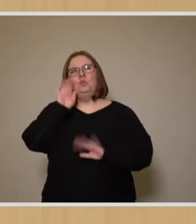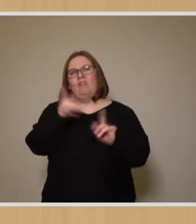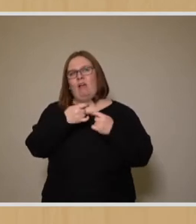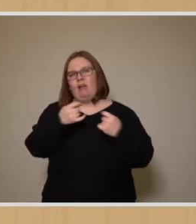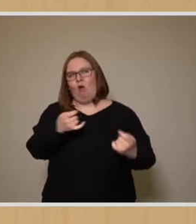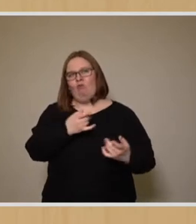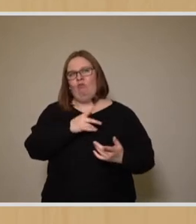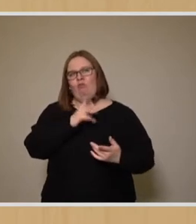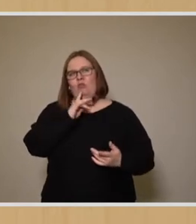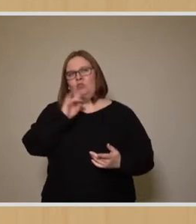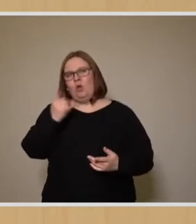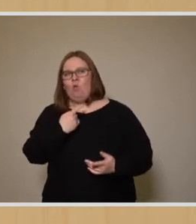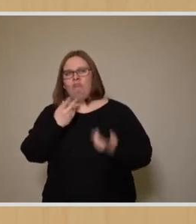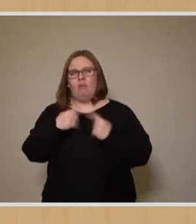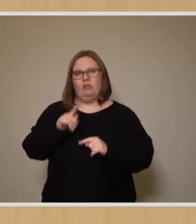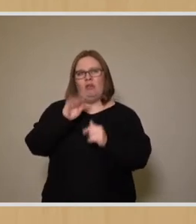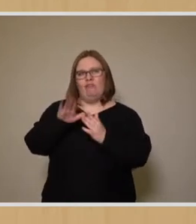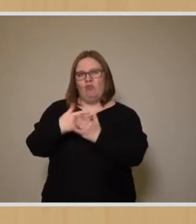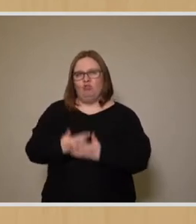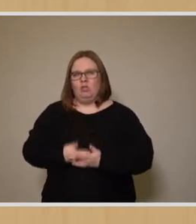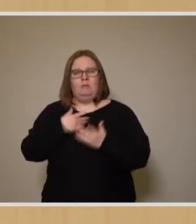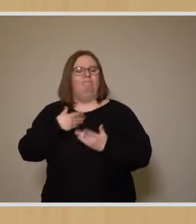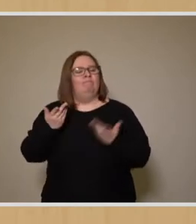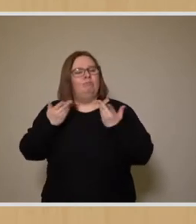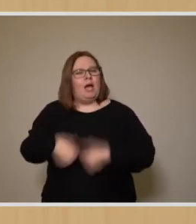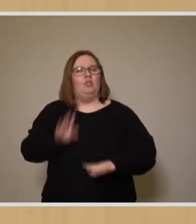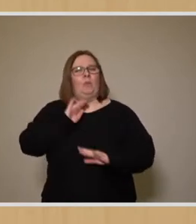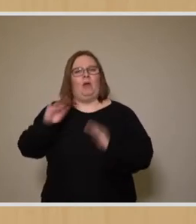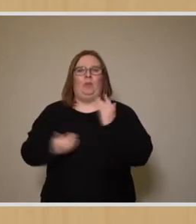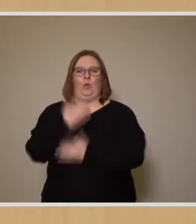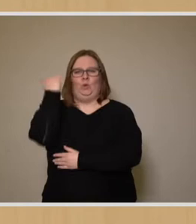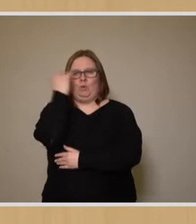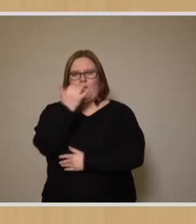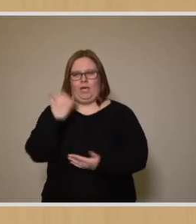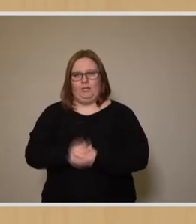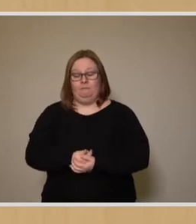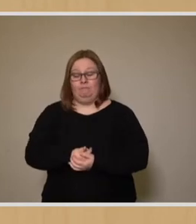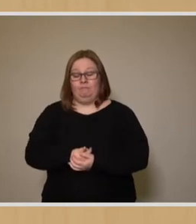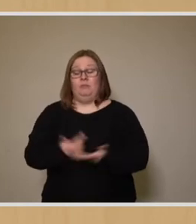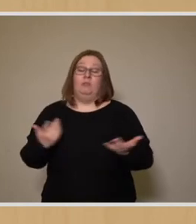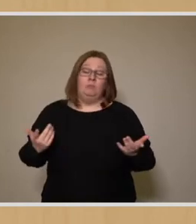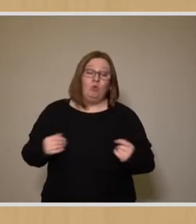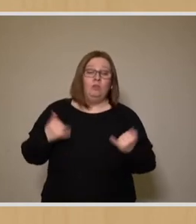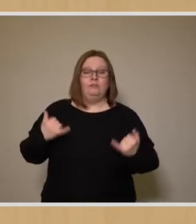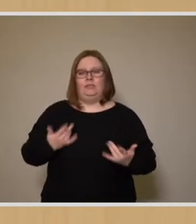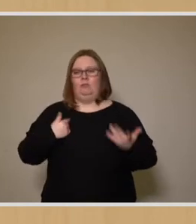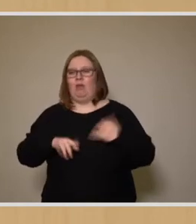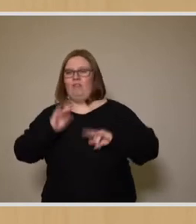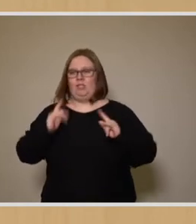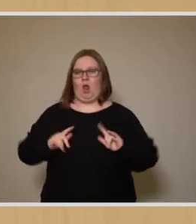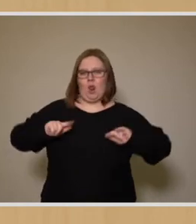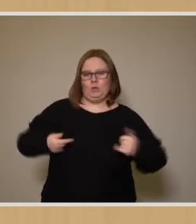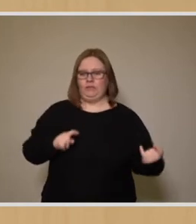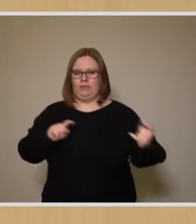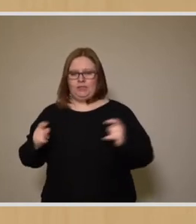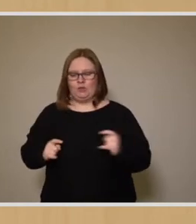Verkaufs vorstellen können, zumindest bereit sind, zu überdenken. Es ist also wieder Bewegung in die Diskussion